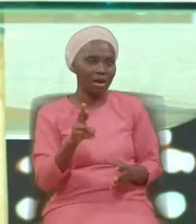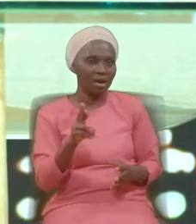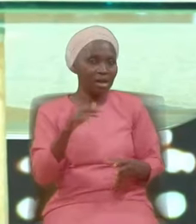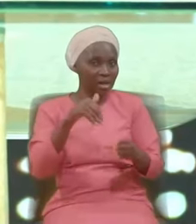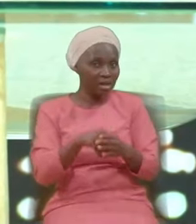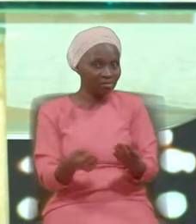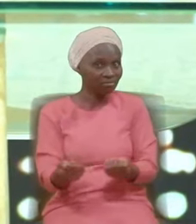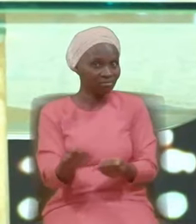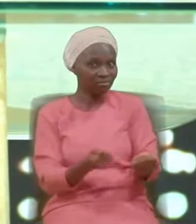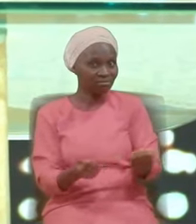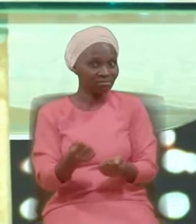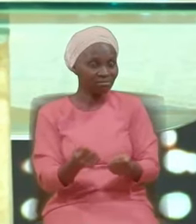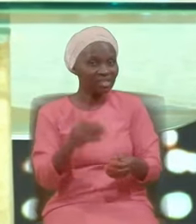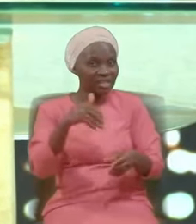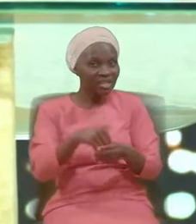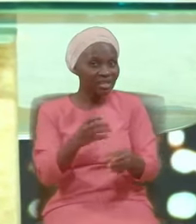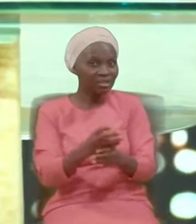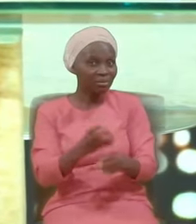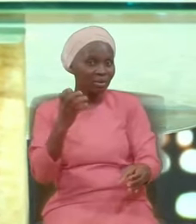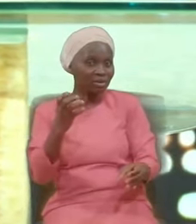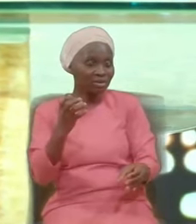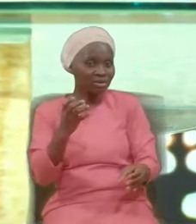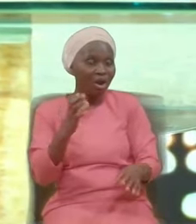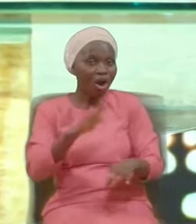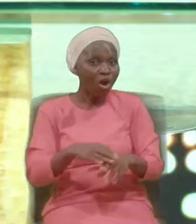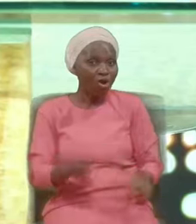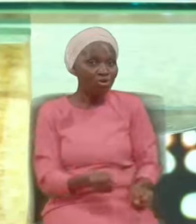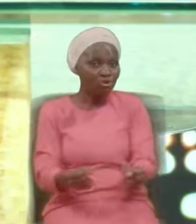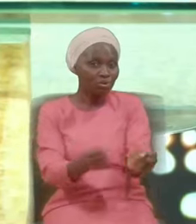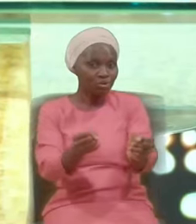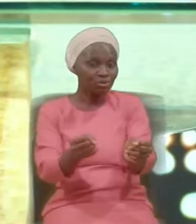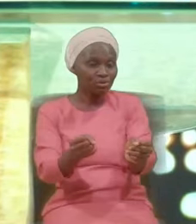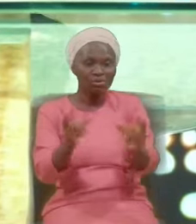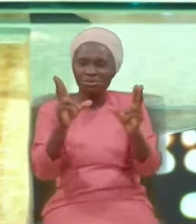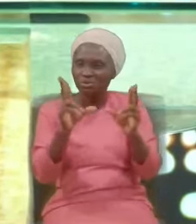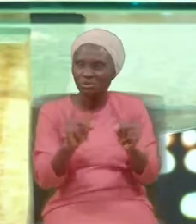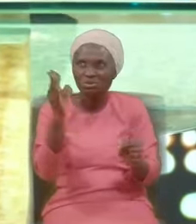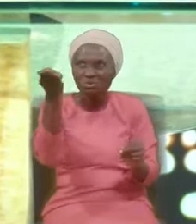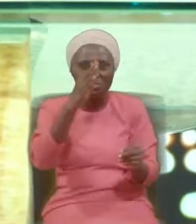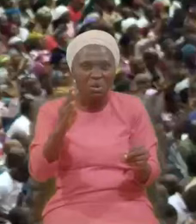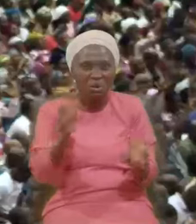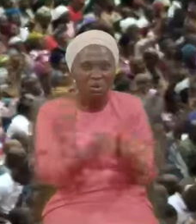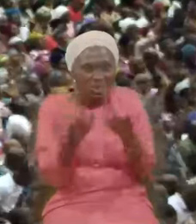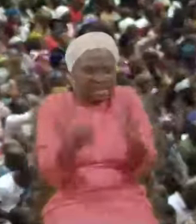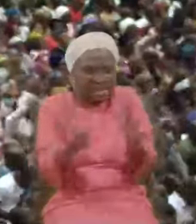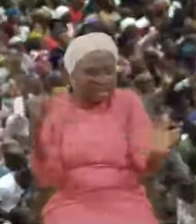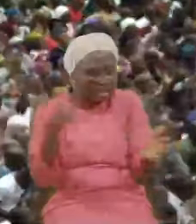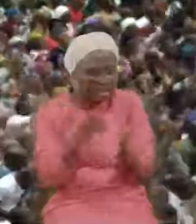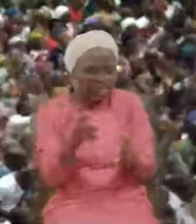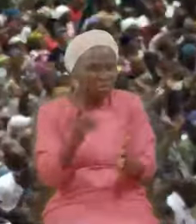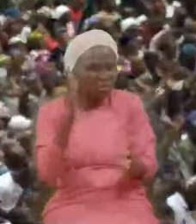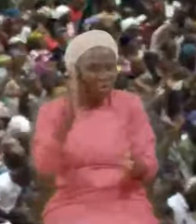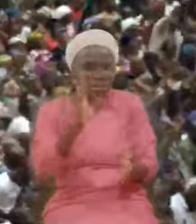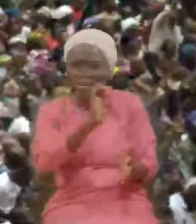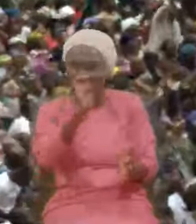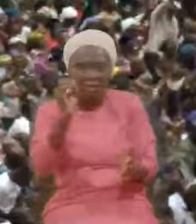tu te trouves, dans le taxi, dans le bus, sur la route, toute arme forgée contre toi sera